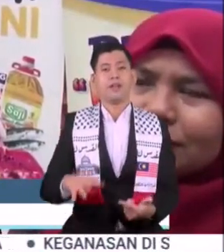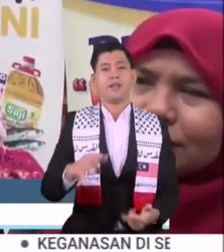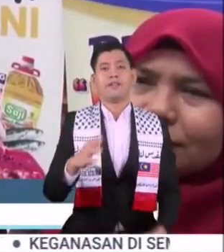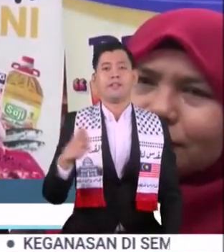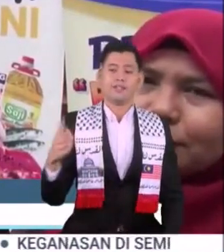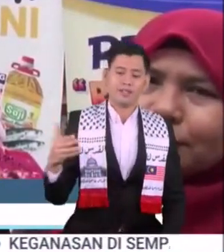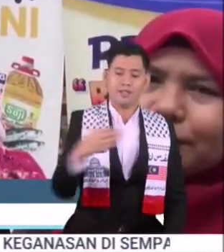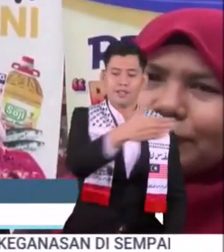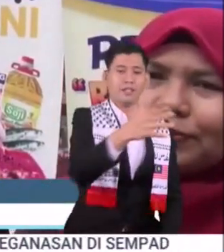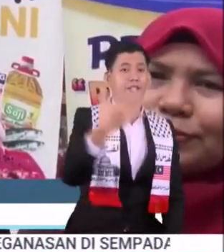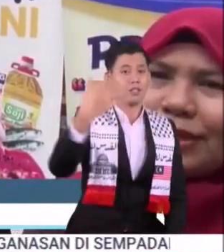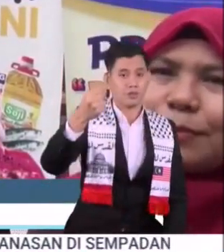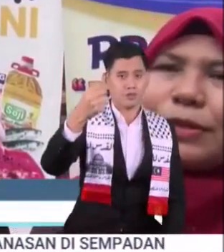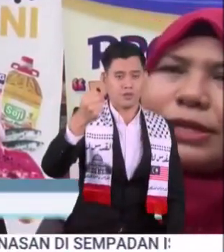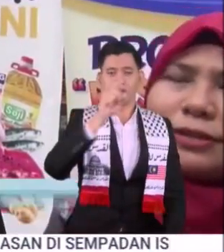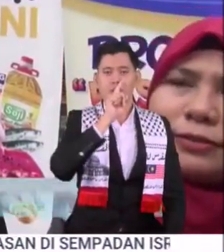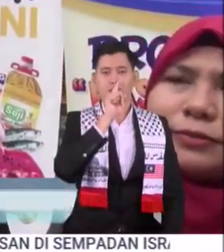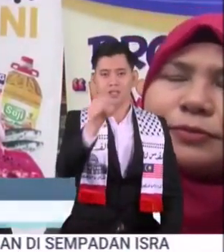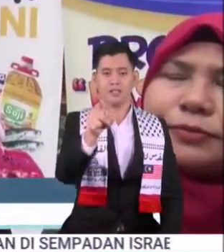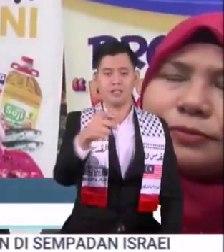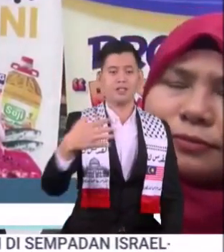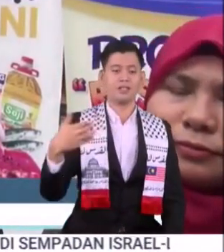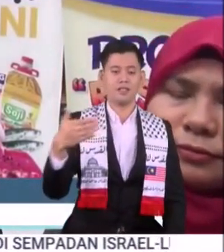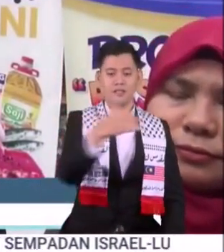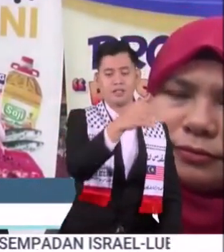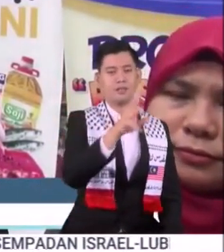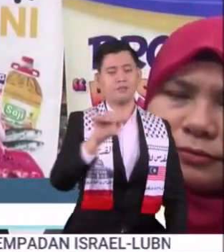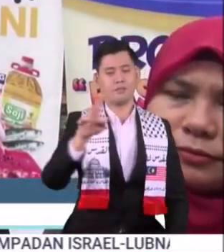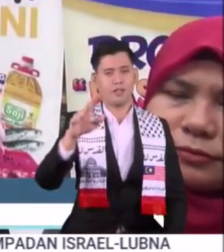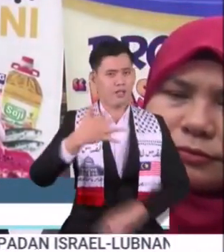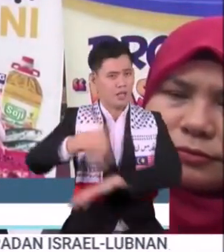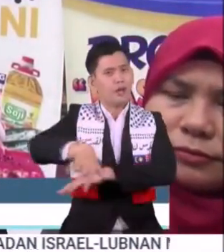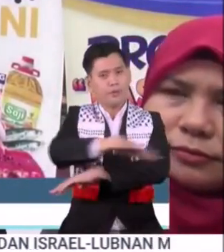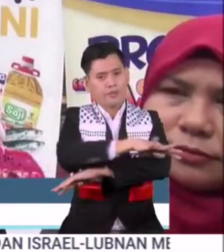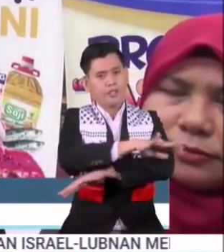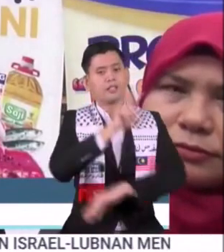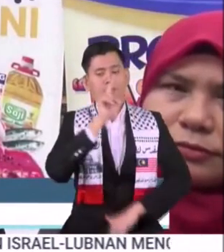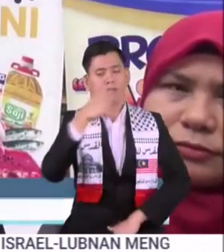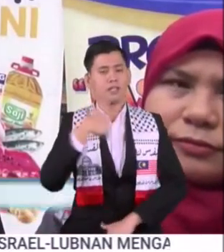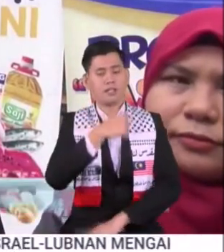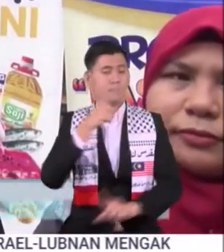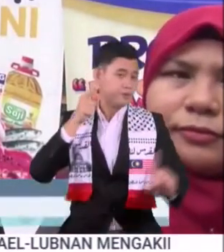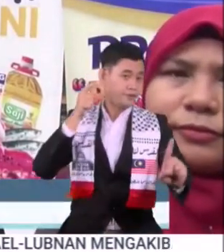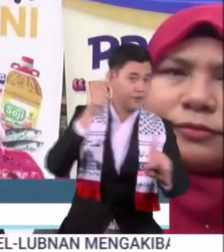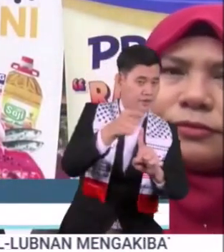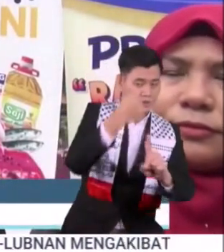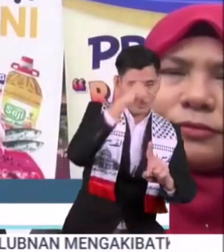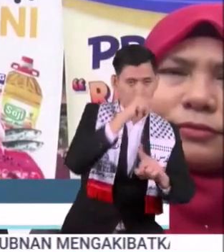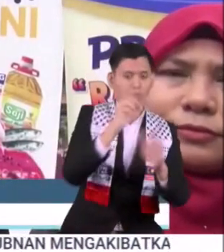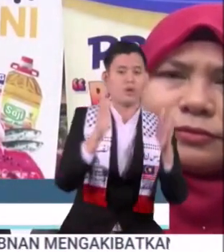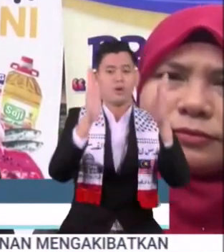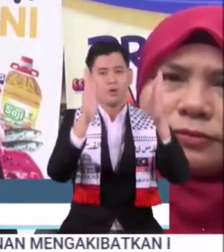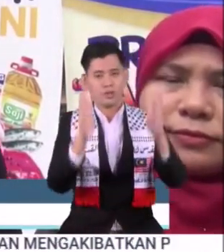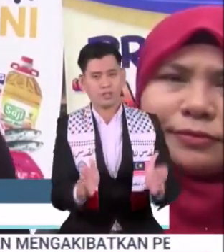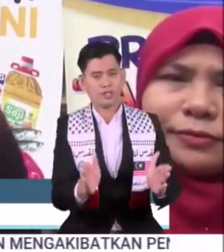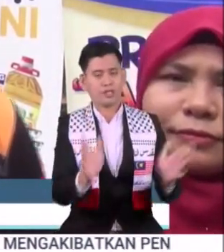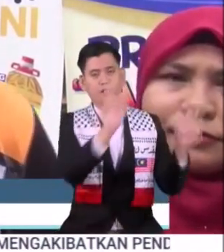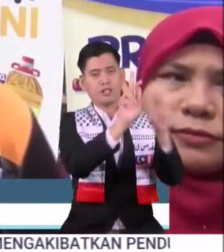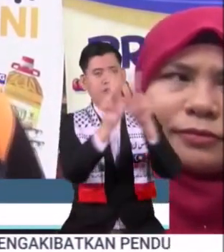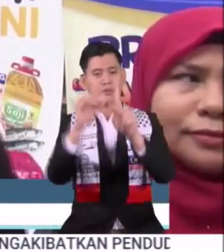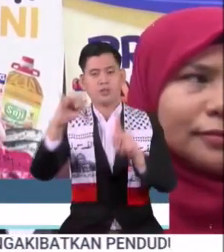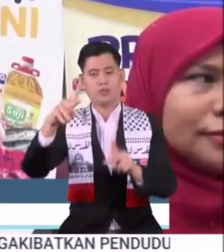merupakan ikan spesies Marin dan kita fokus kepada peternak-peternak kita yang berada di kampung keluang